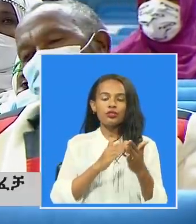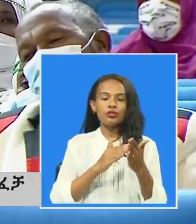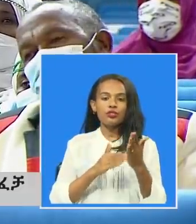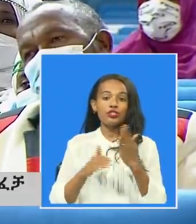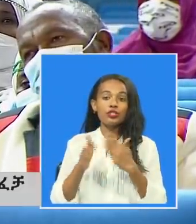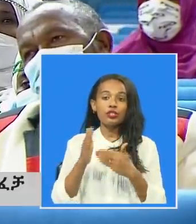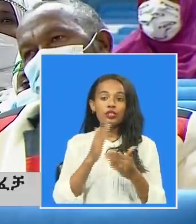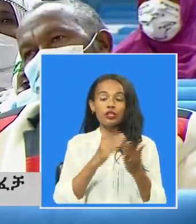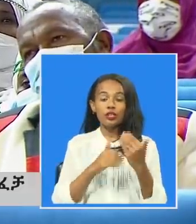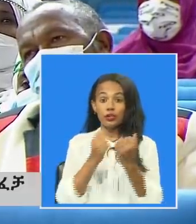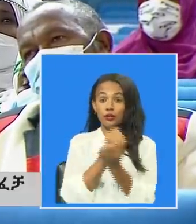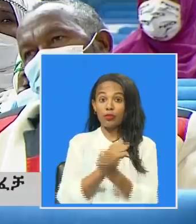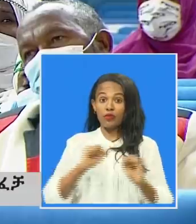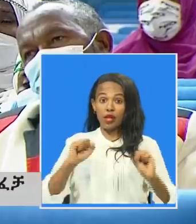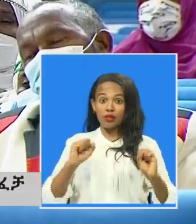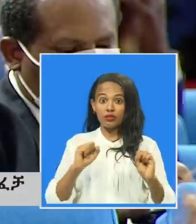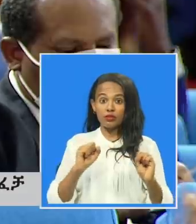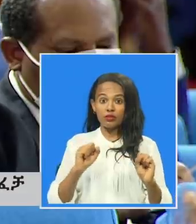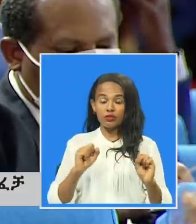ችግርን መፍታት